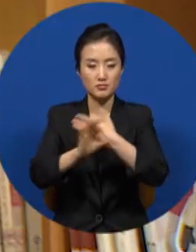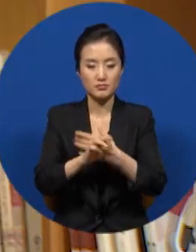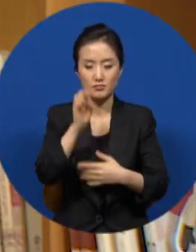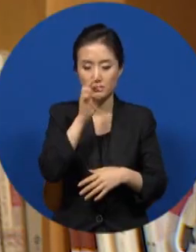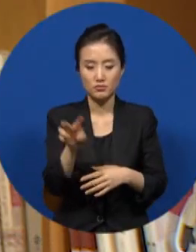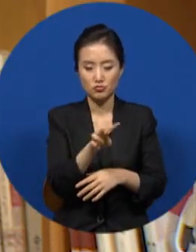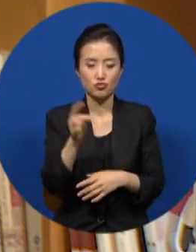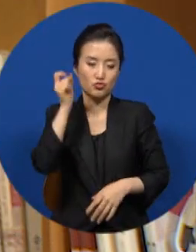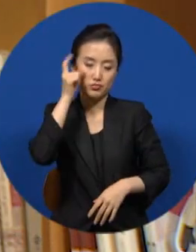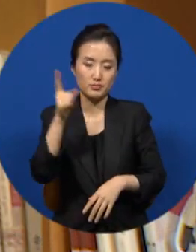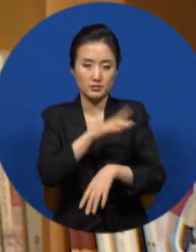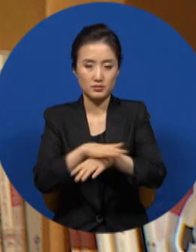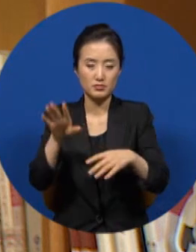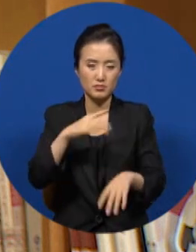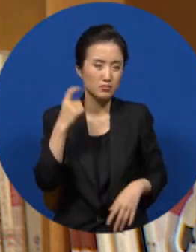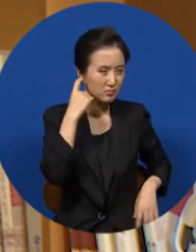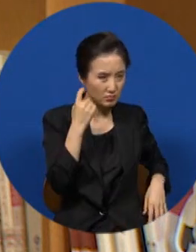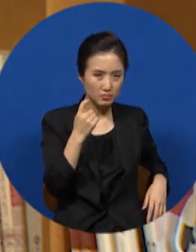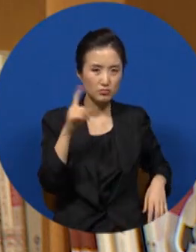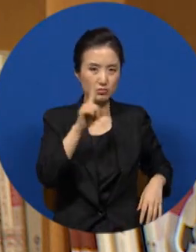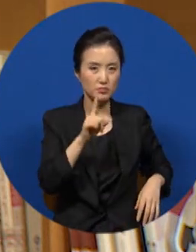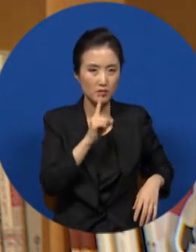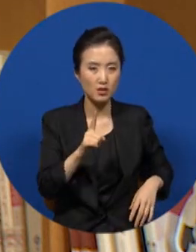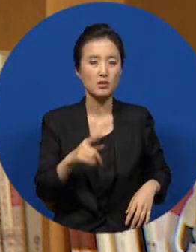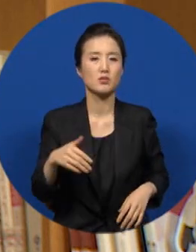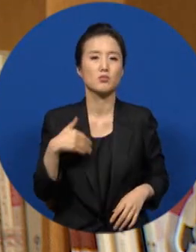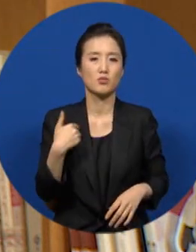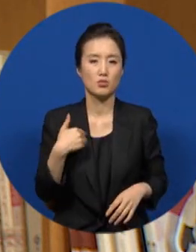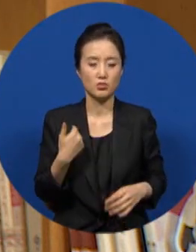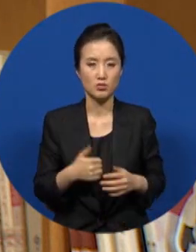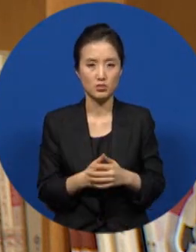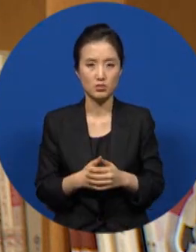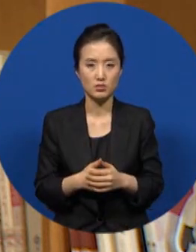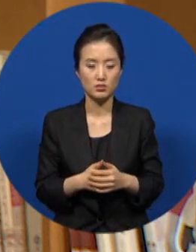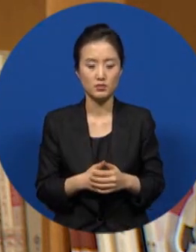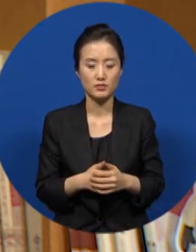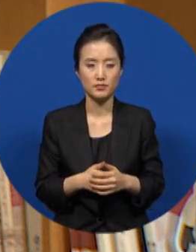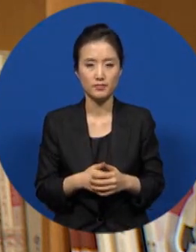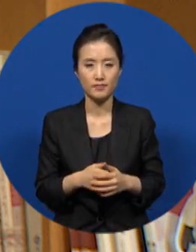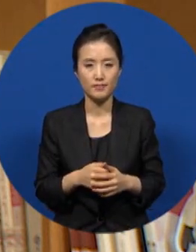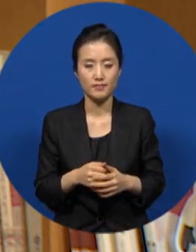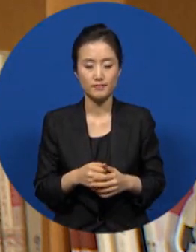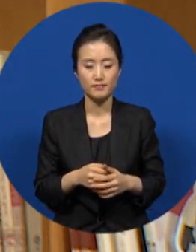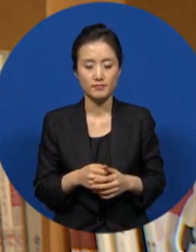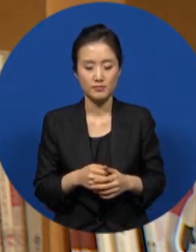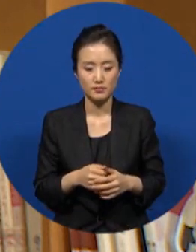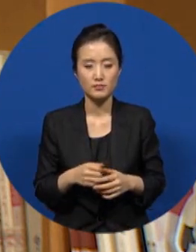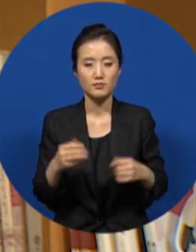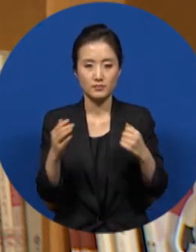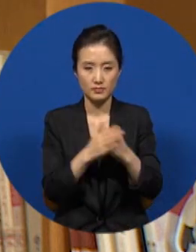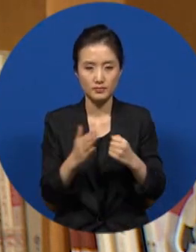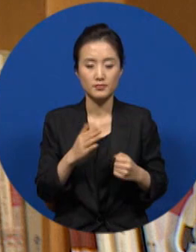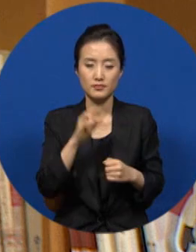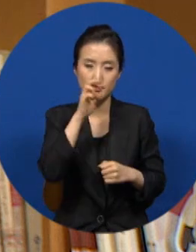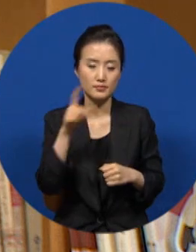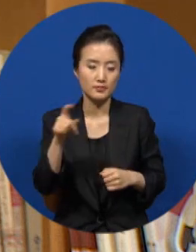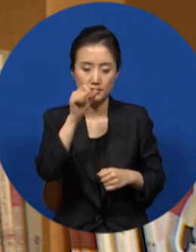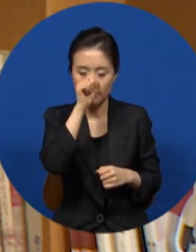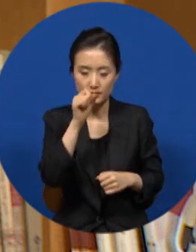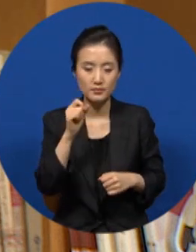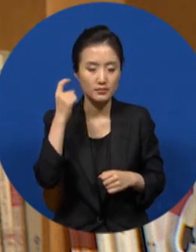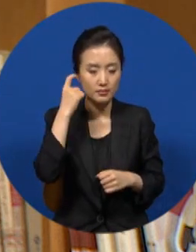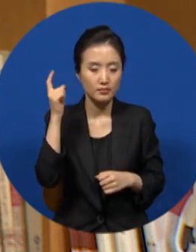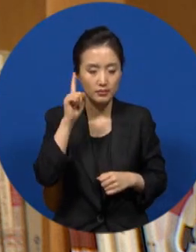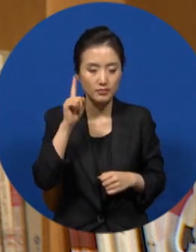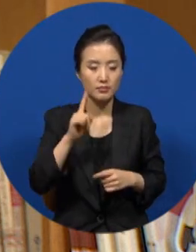이렇게 열어 봤는데 음향이 잘 배합되어 있고 오행, 목화토 금수가 잘 조화로운 것을 좋은 사주라고 합니다. 이건 상식선에서 이제